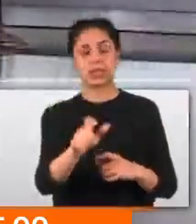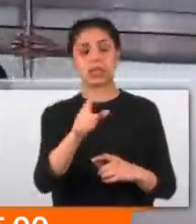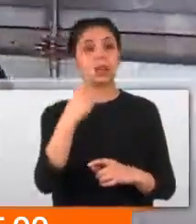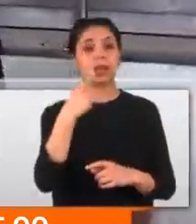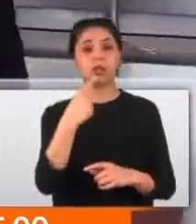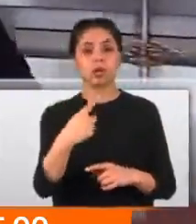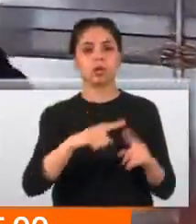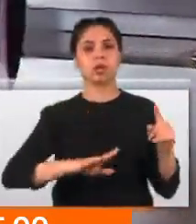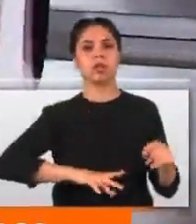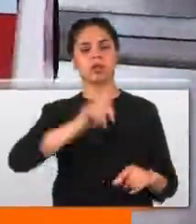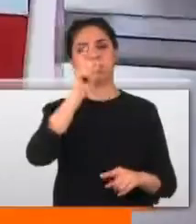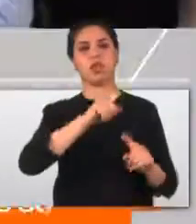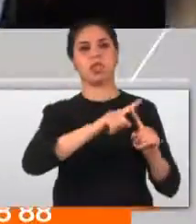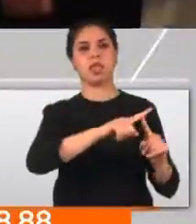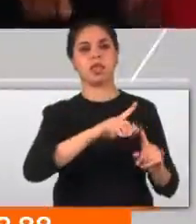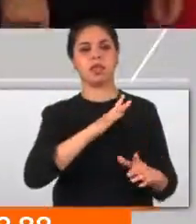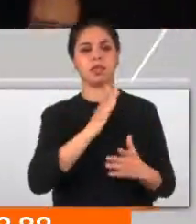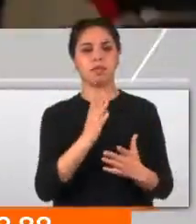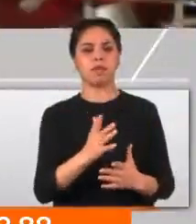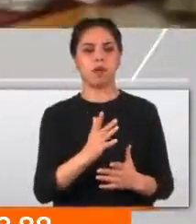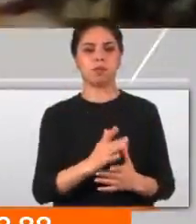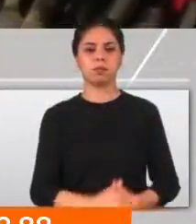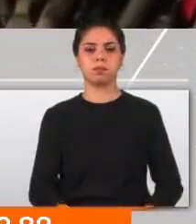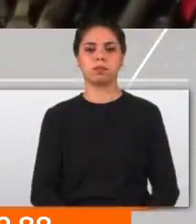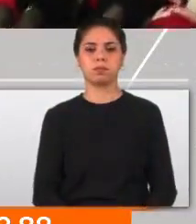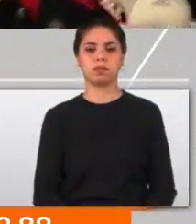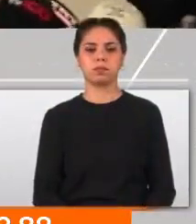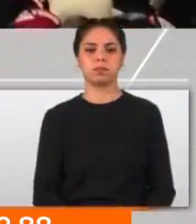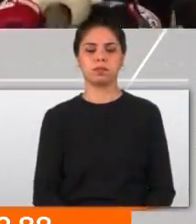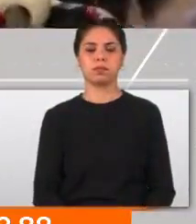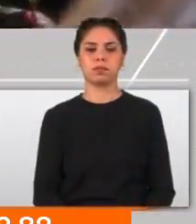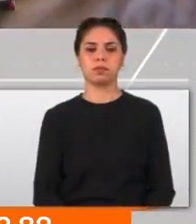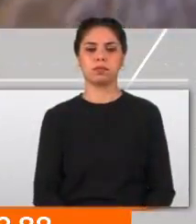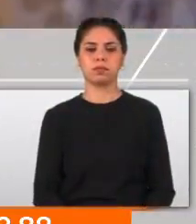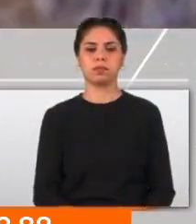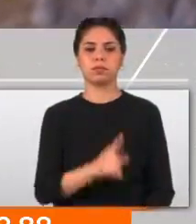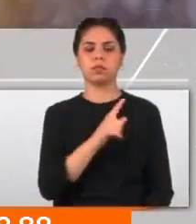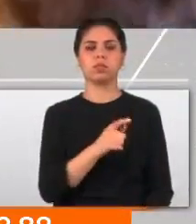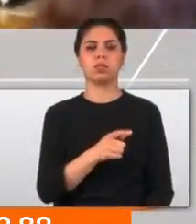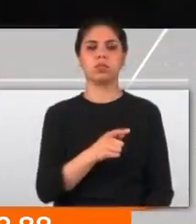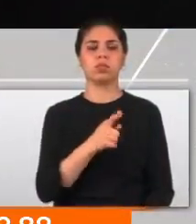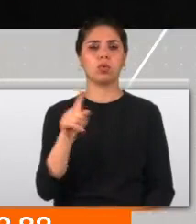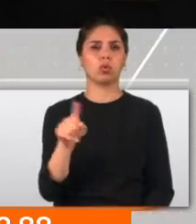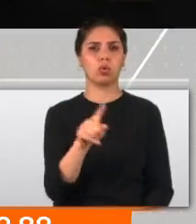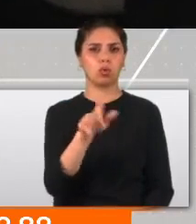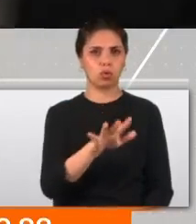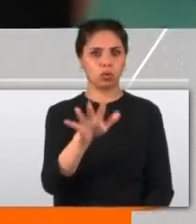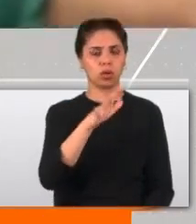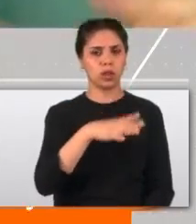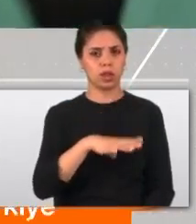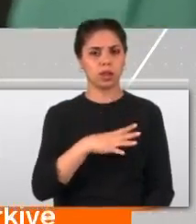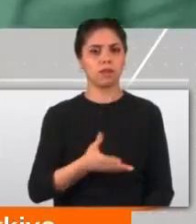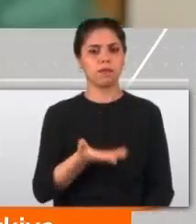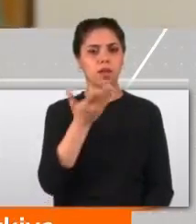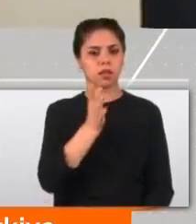Kılıçdaroğlu'na aba altından sopa gösterdi. Bu bir sonsuz kredi anlamına gelmiyor. Kürtlerde hem beklenti